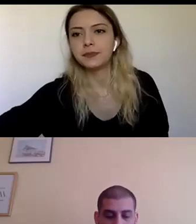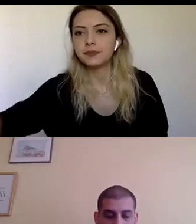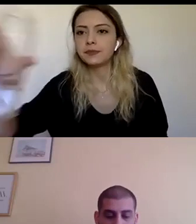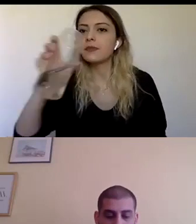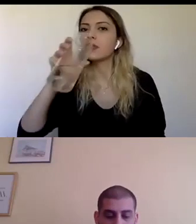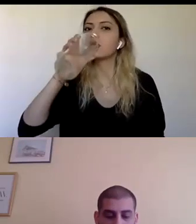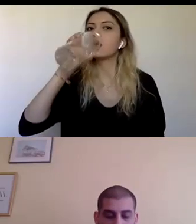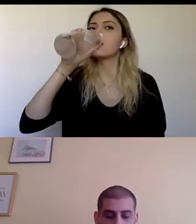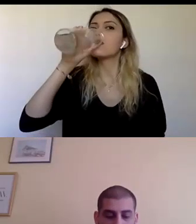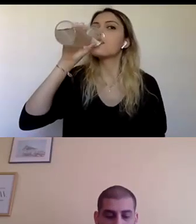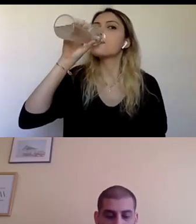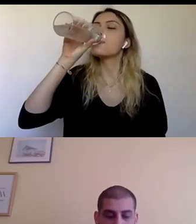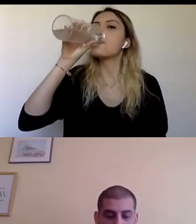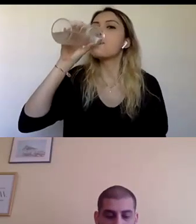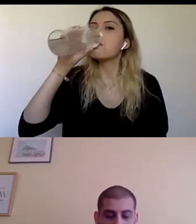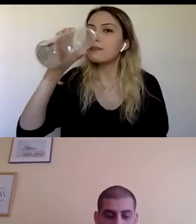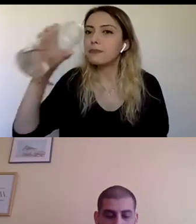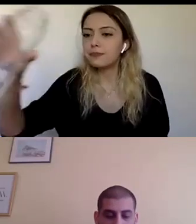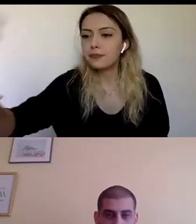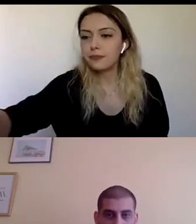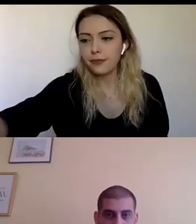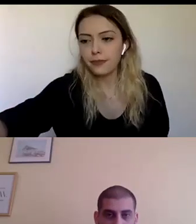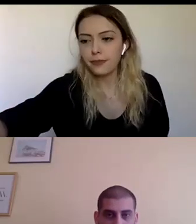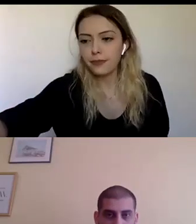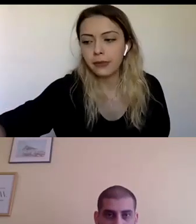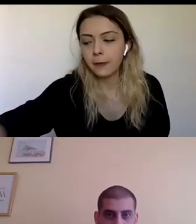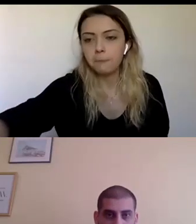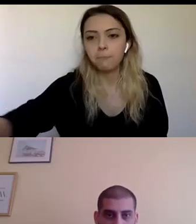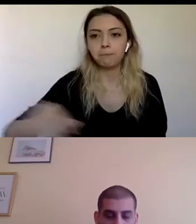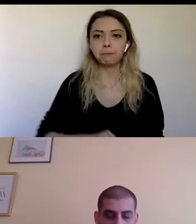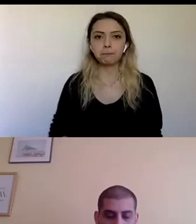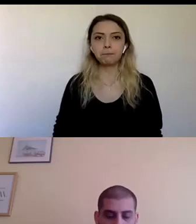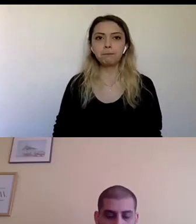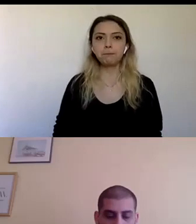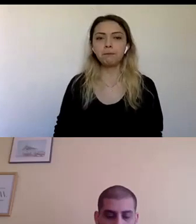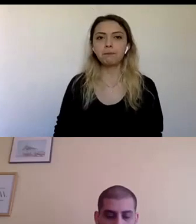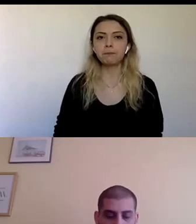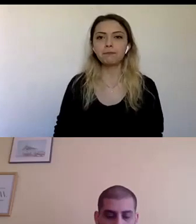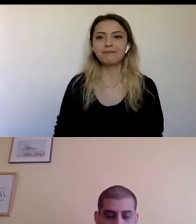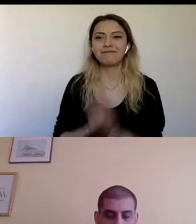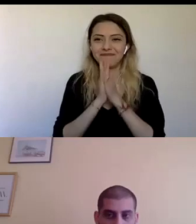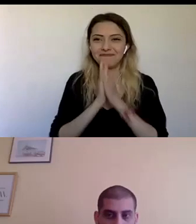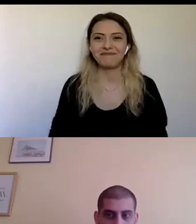Mentimeter'da da bu tarz insanlardan bilgiler aldığımız çalışmalar yapabiliyoruz. Pardon Pelin.